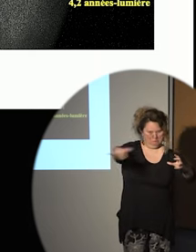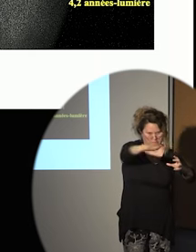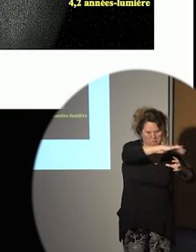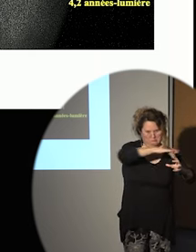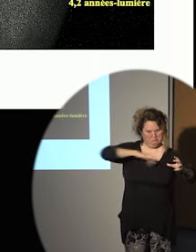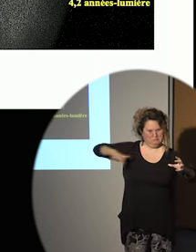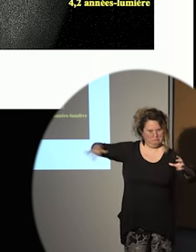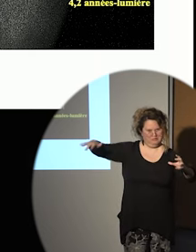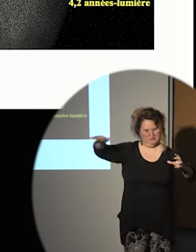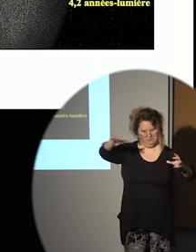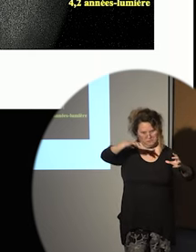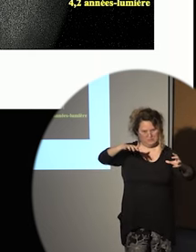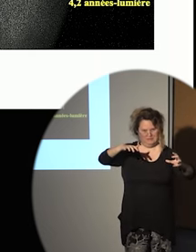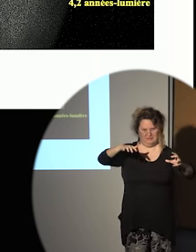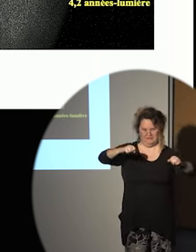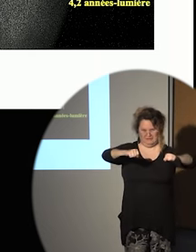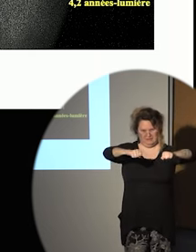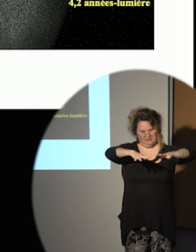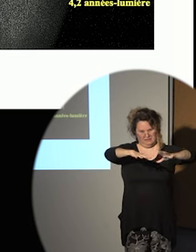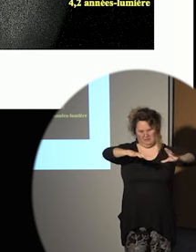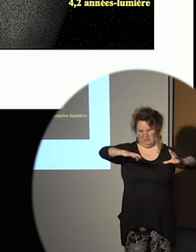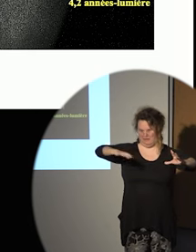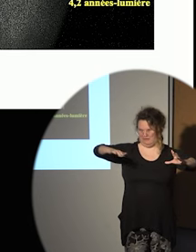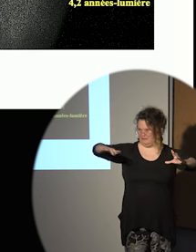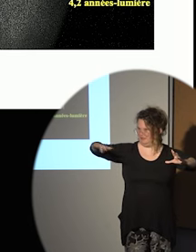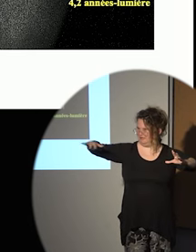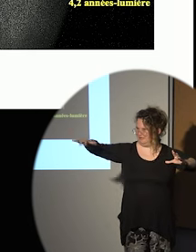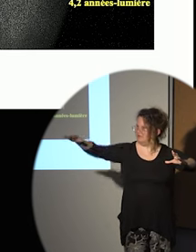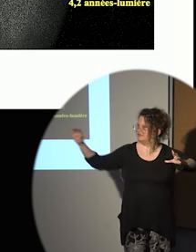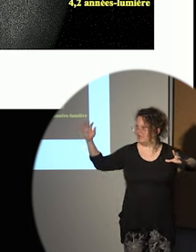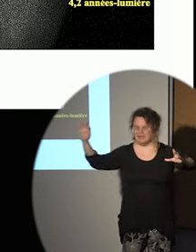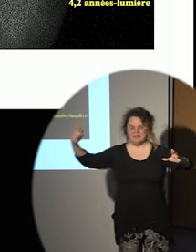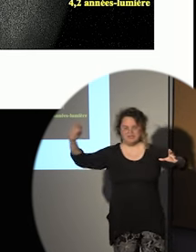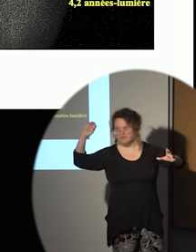d'Oort, qui s'étend pratiquement jusqu'à l'étoile la plus proche.